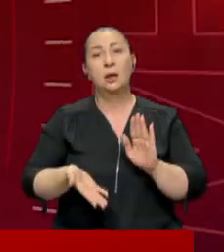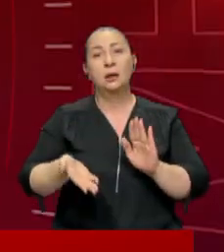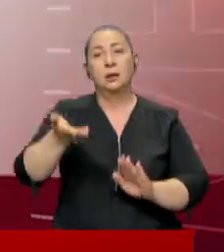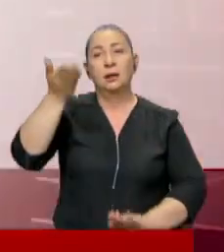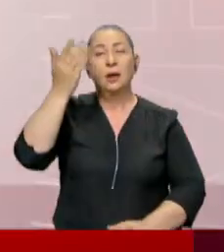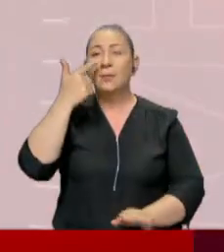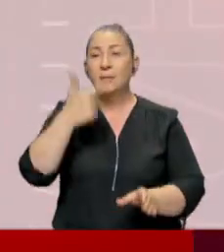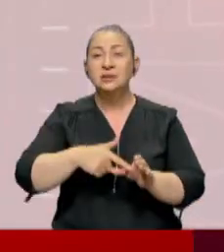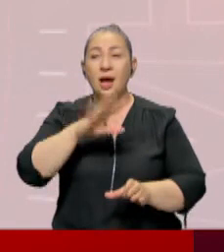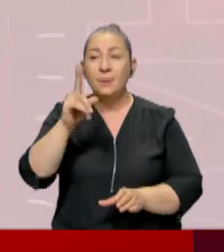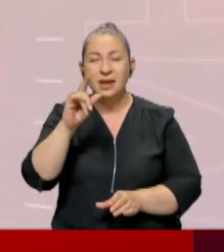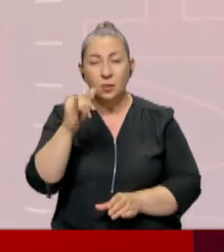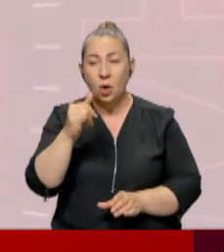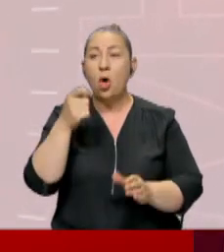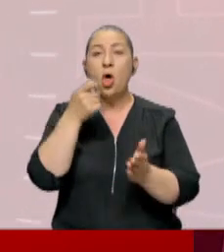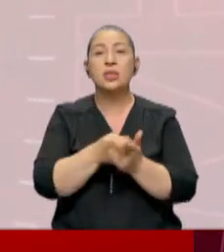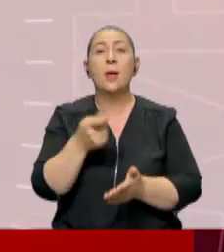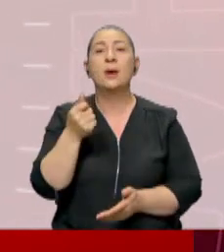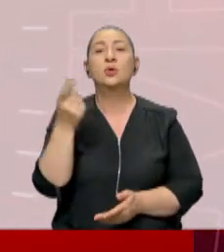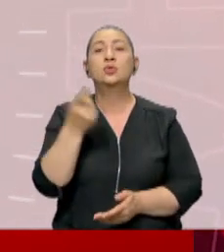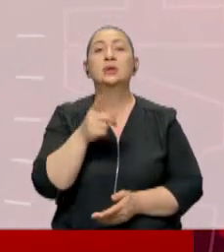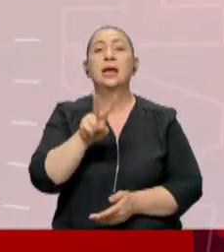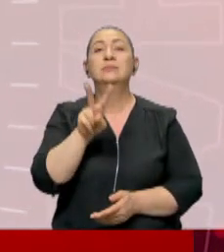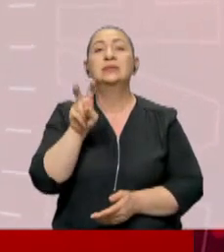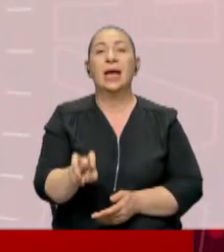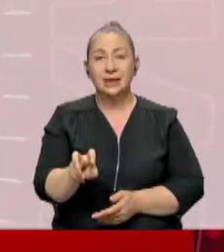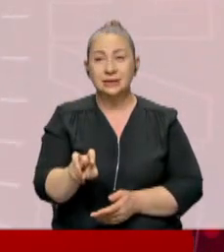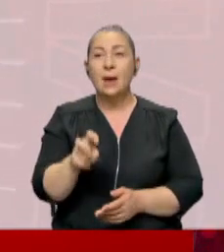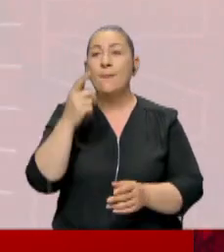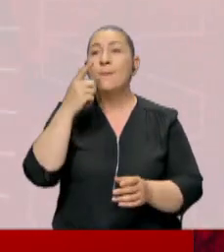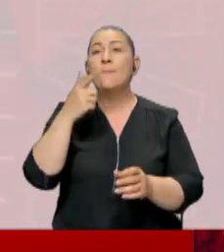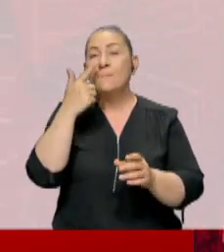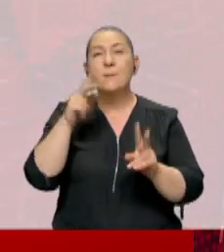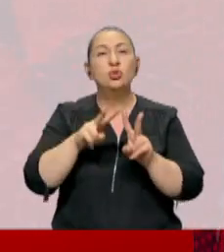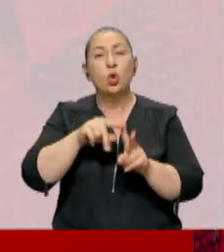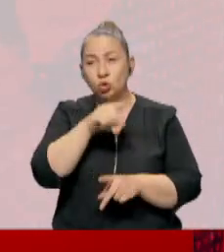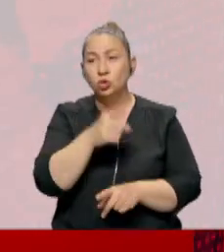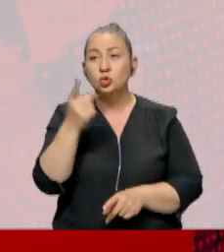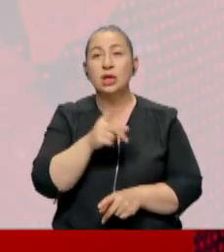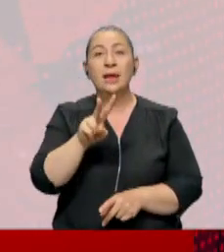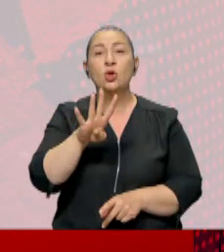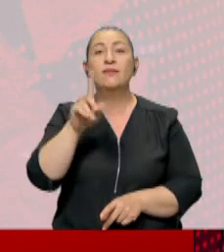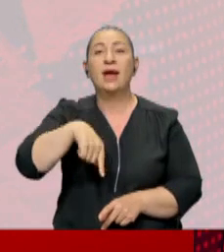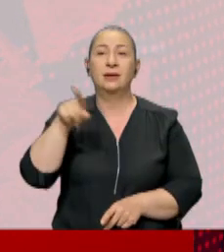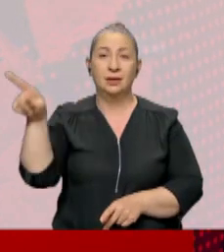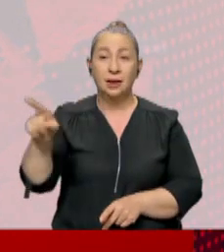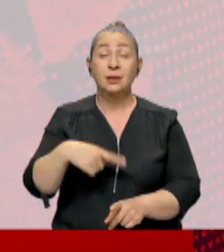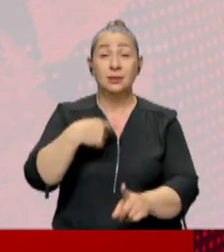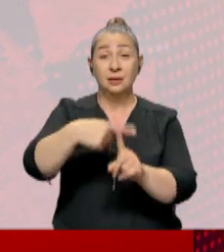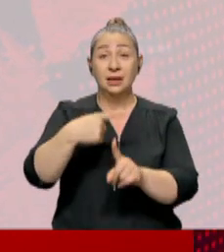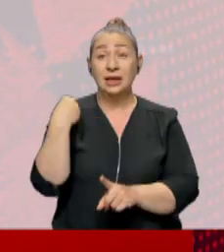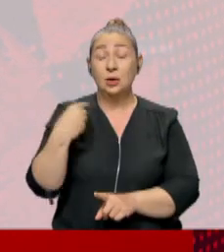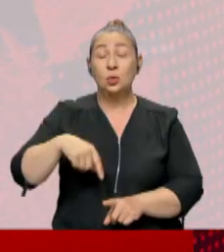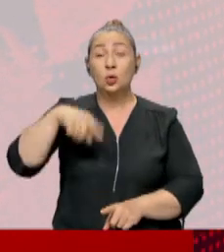artıyor Çünkü benzinin her litresini ödenen paranın yüzde 28'i motorun ise yüzde yirmi dördü vergi Bir de